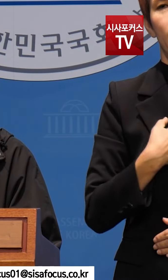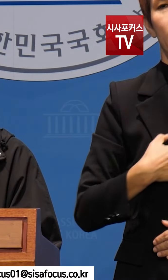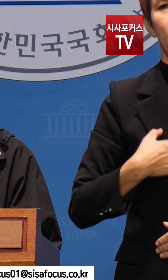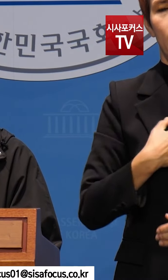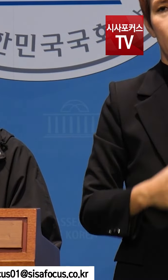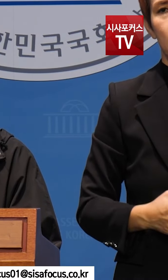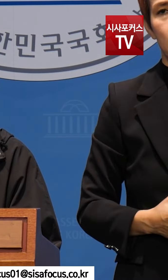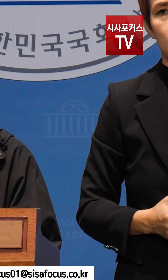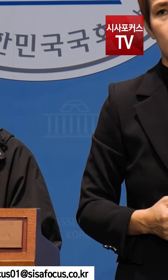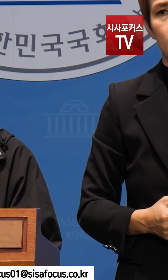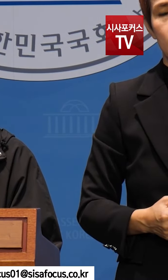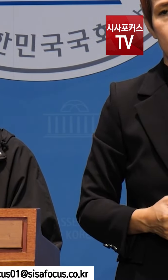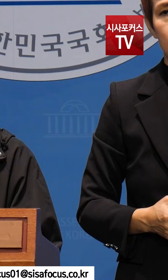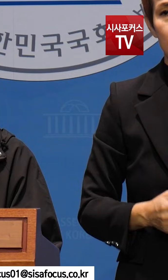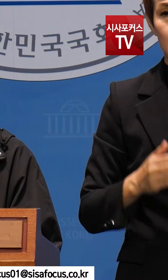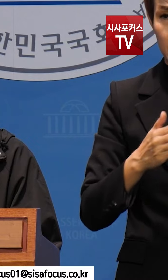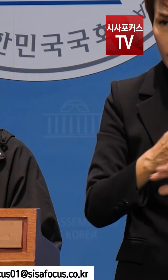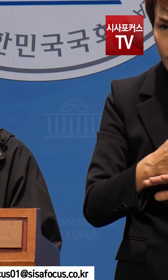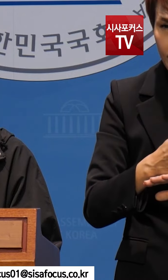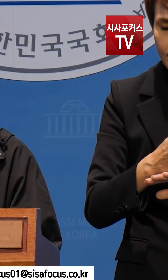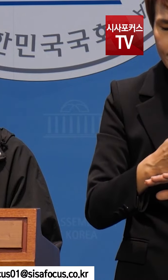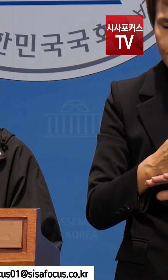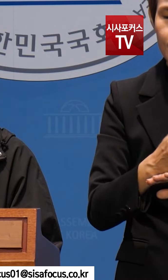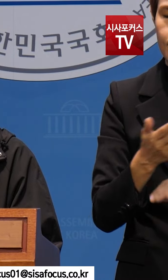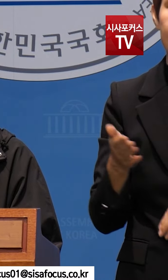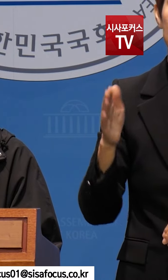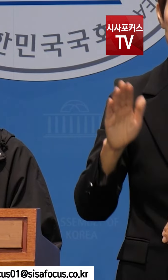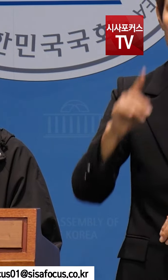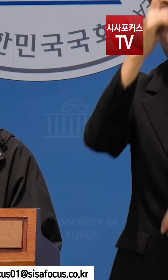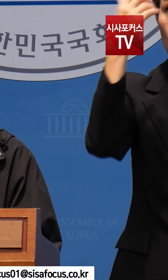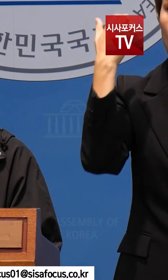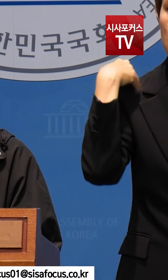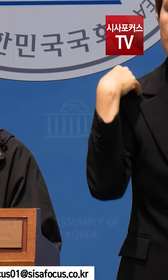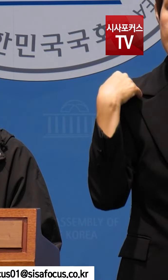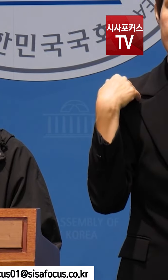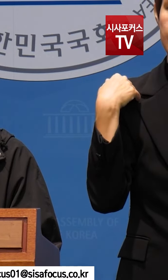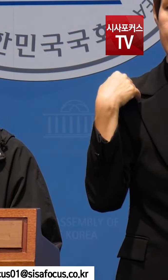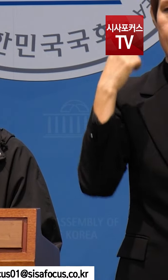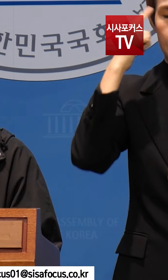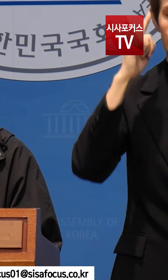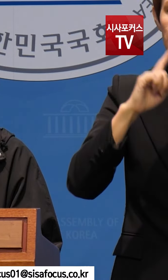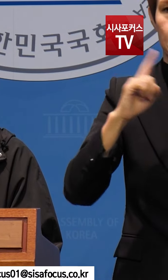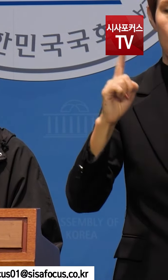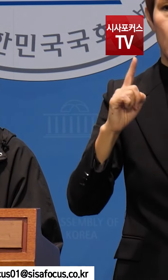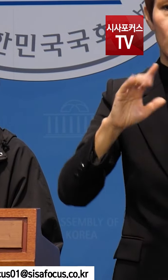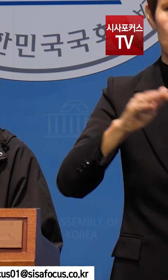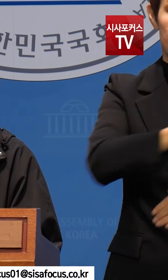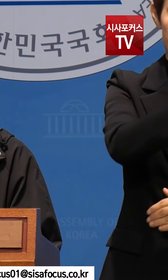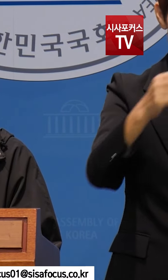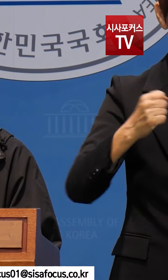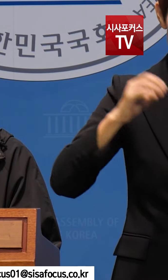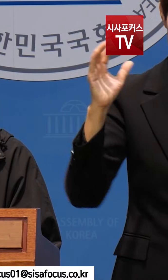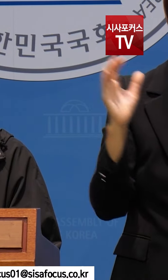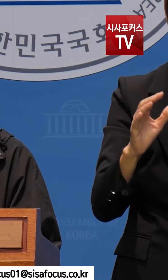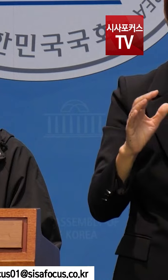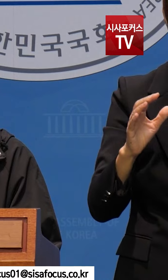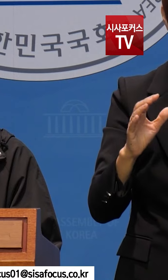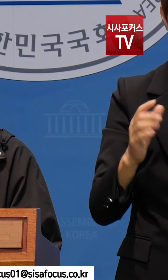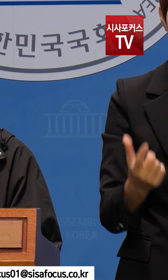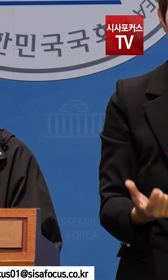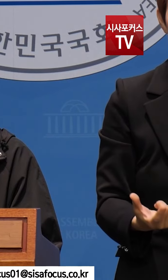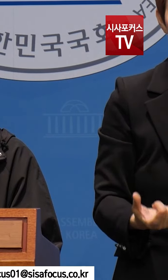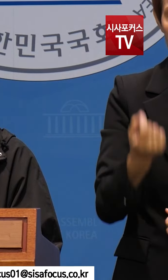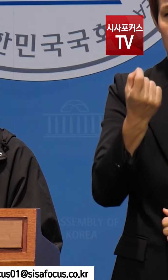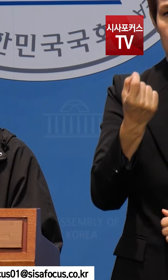두렵습니다 늦었지만 우리 정부의 적극적이고 강력한 의지와 국민의 의지가 함께한다면 짧은 시간 안에